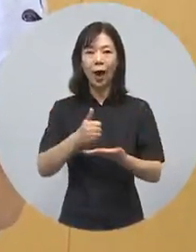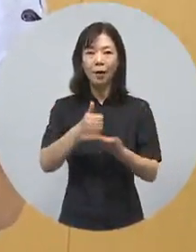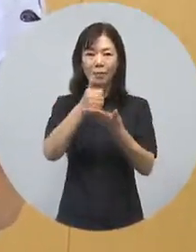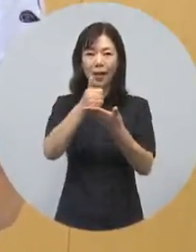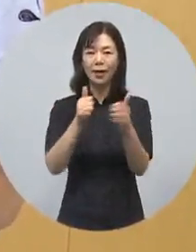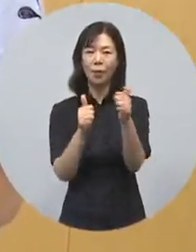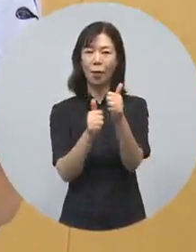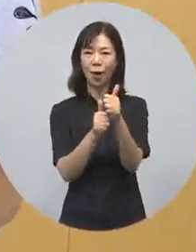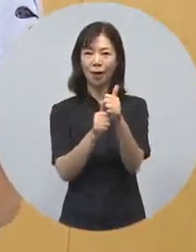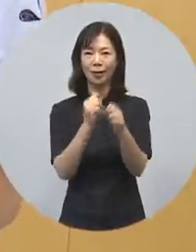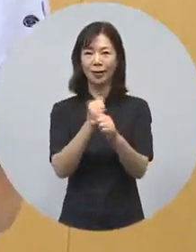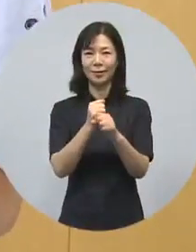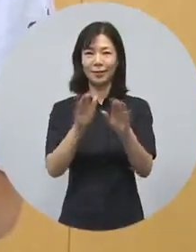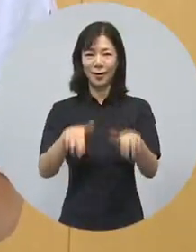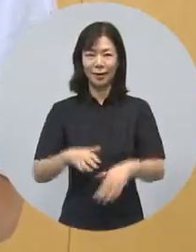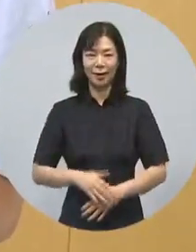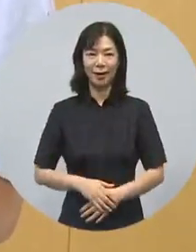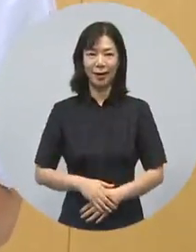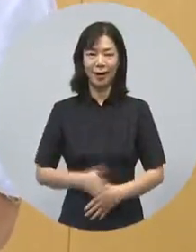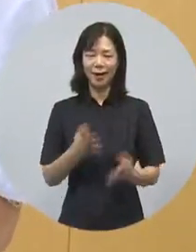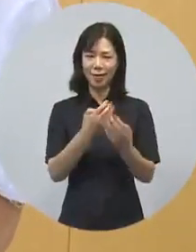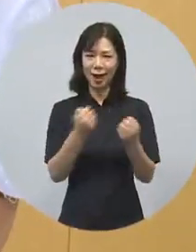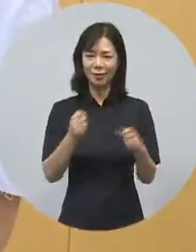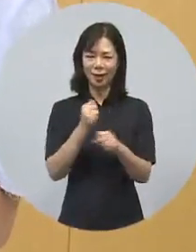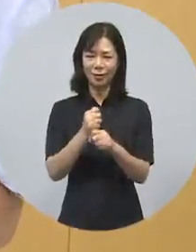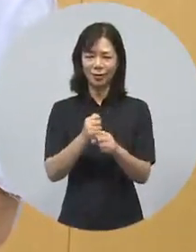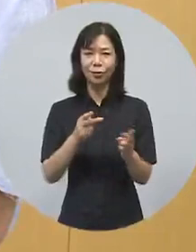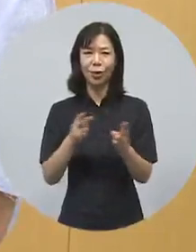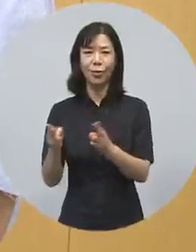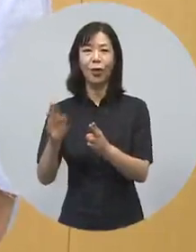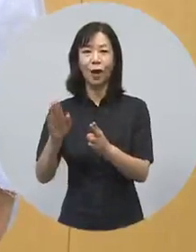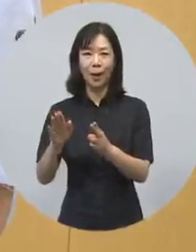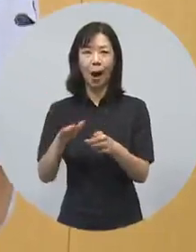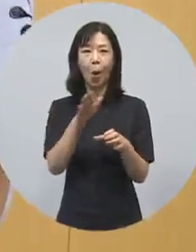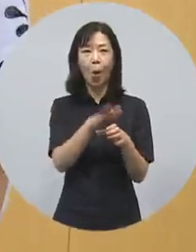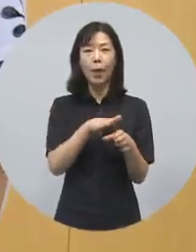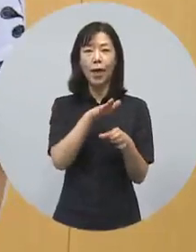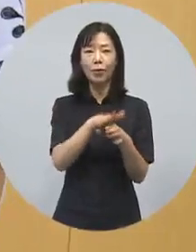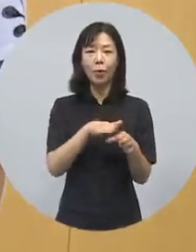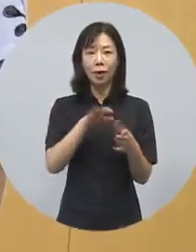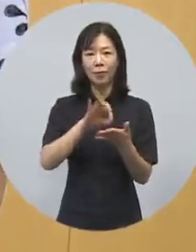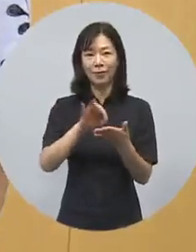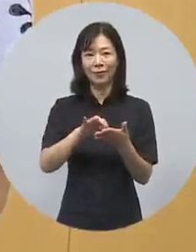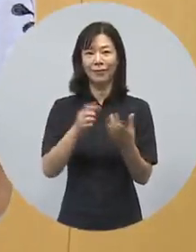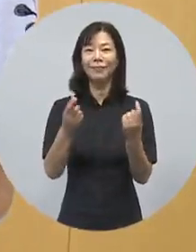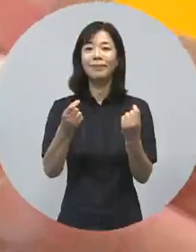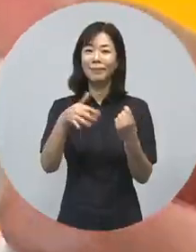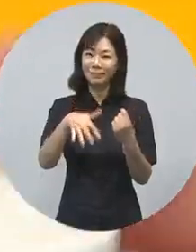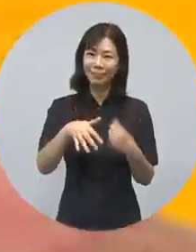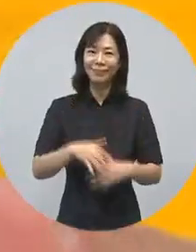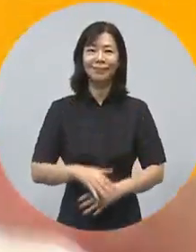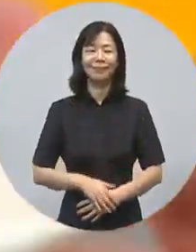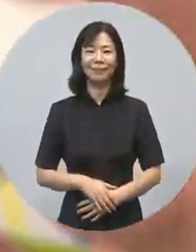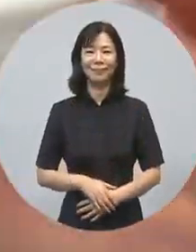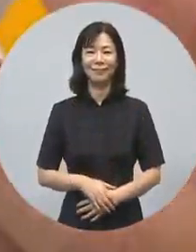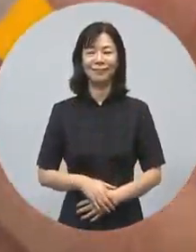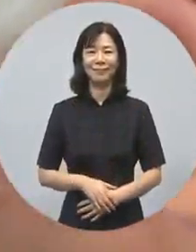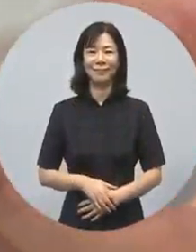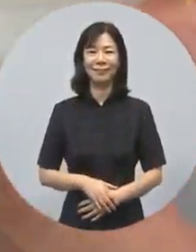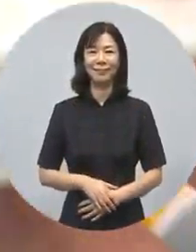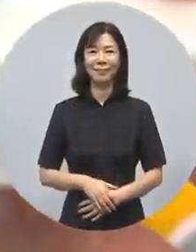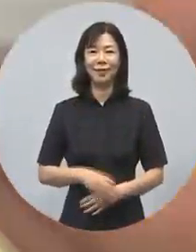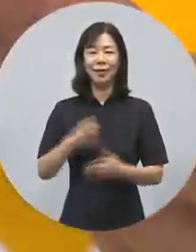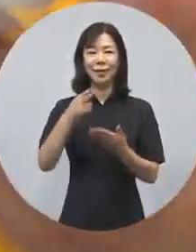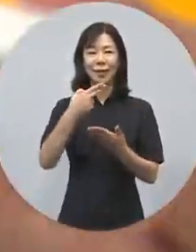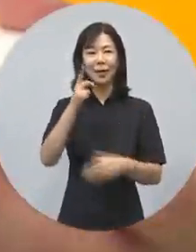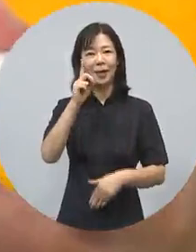に作りました。 たくさん作っておけばお弁当のおかずにもなりますね。 はい、 それでは完成したお料